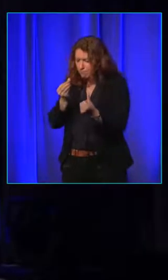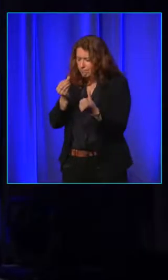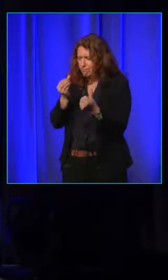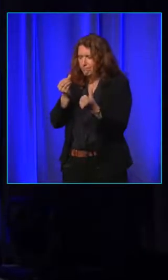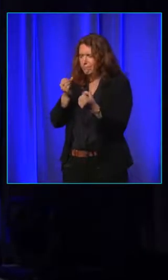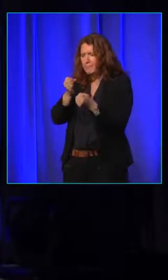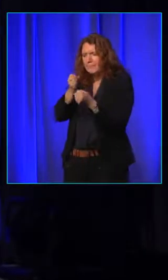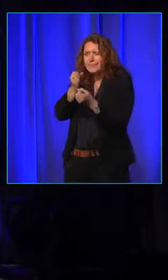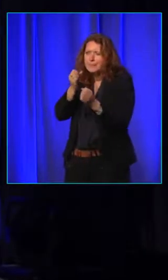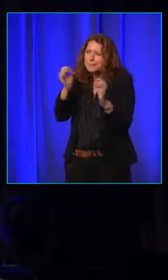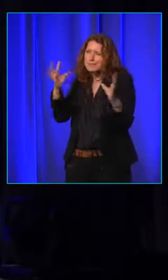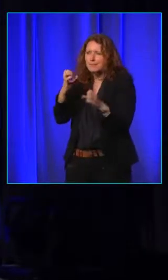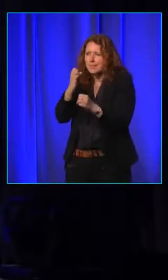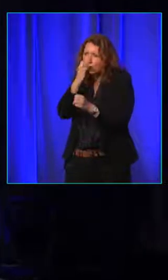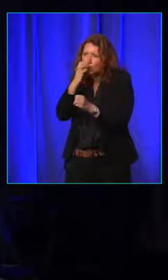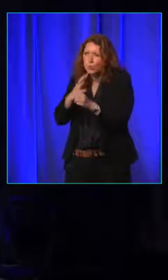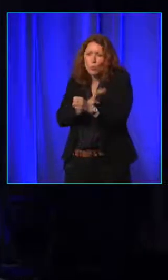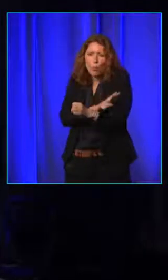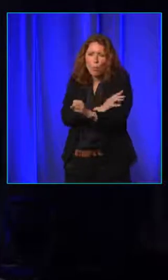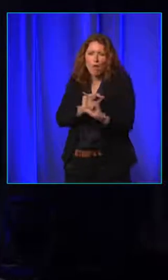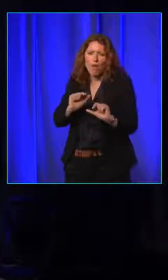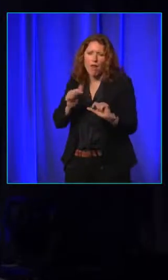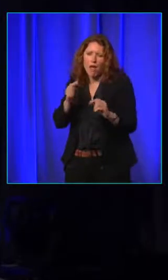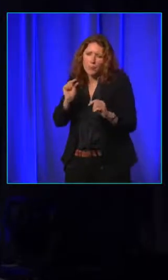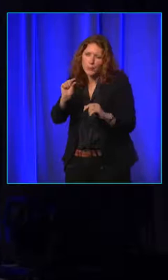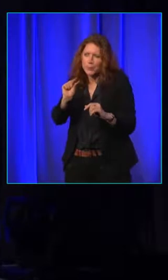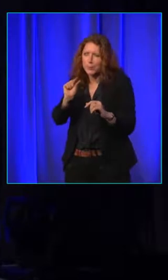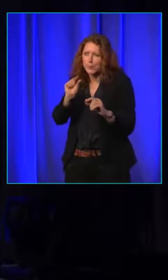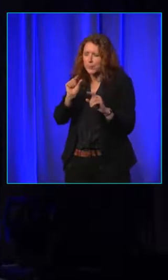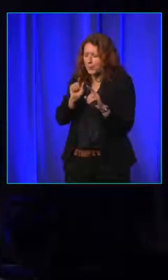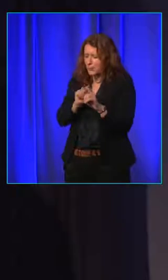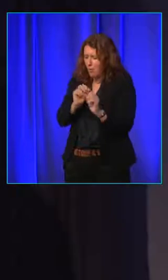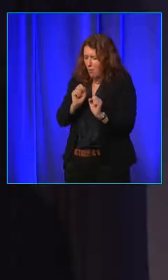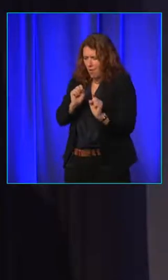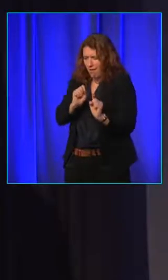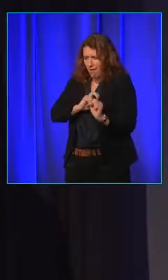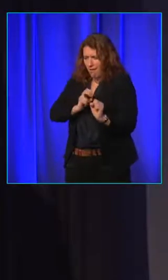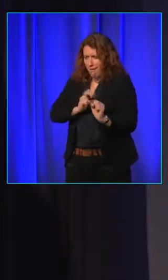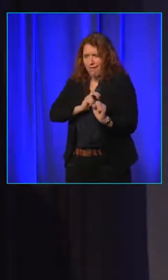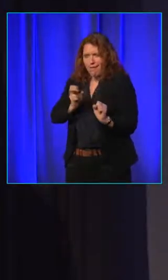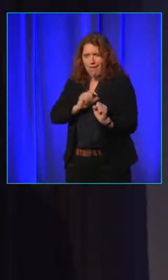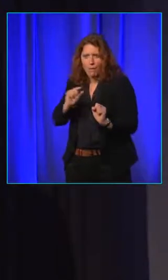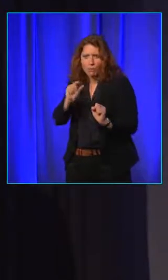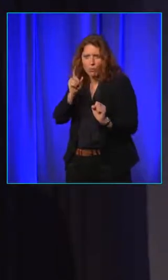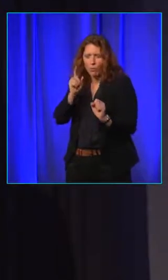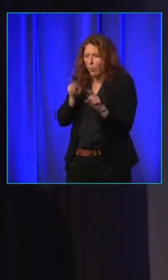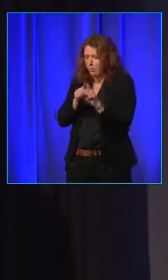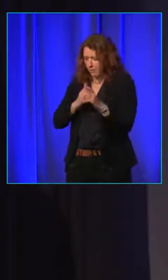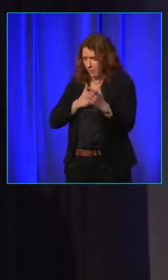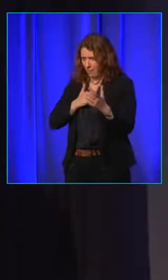émotionnel, si on peut dire. Oui. Ou un peu l'adrénaline. De, oui. Et avec l'incertitude, où est-ce que